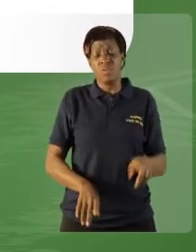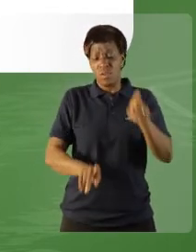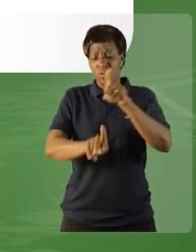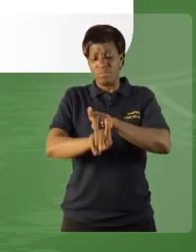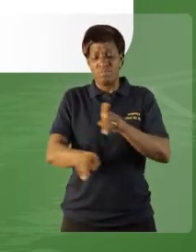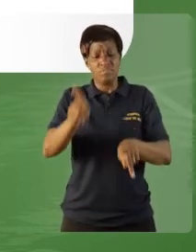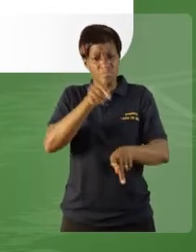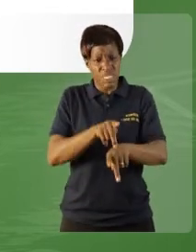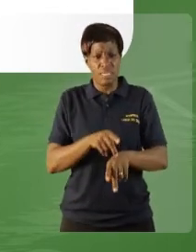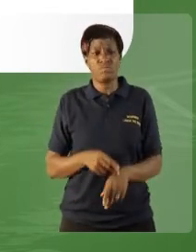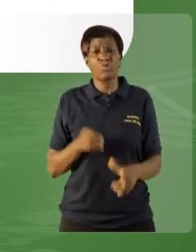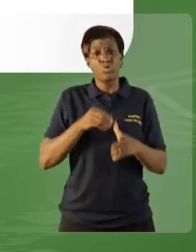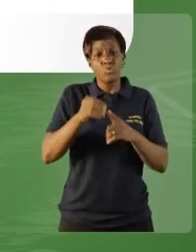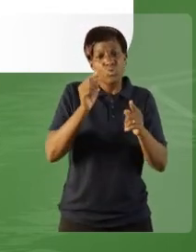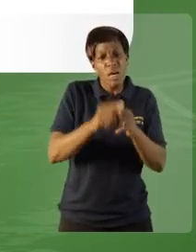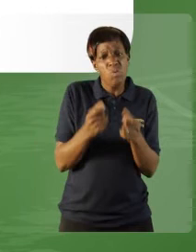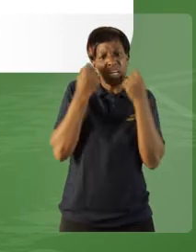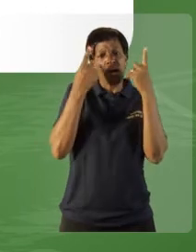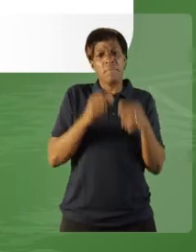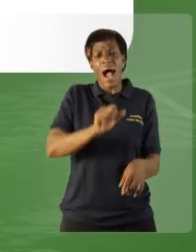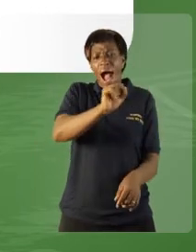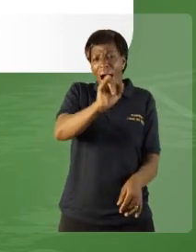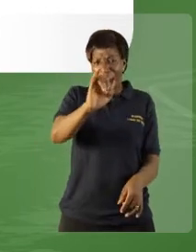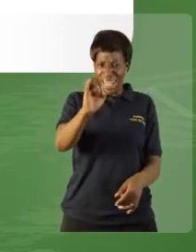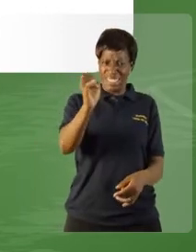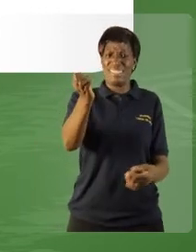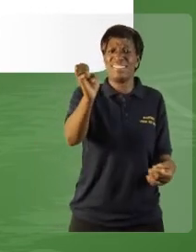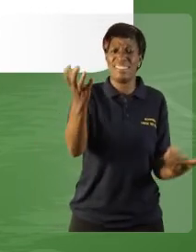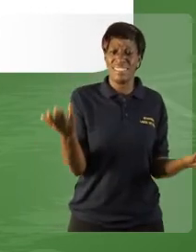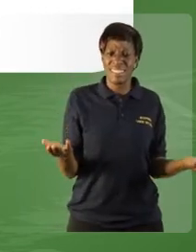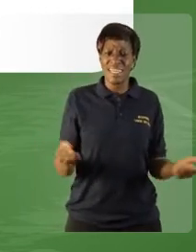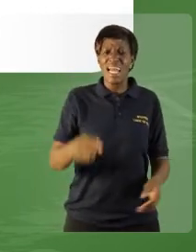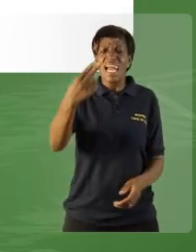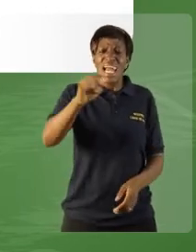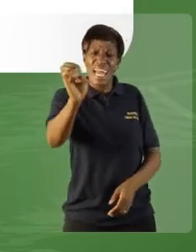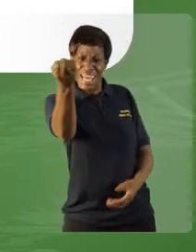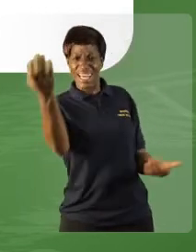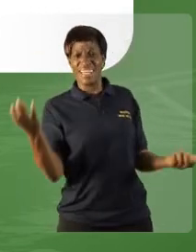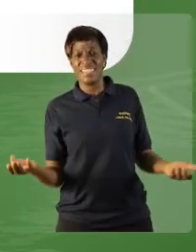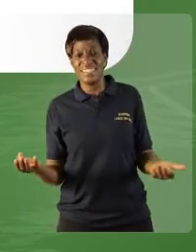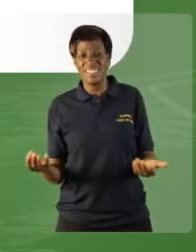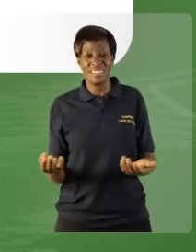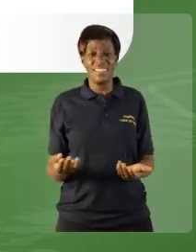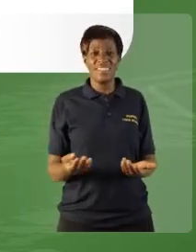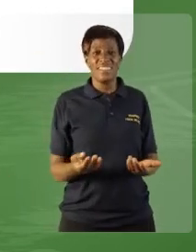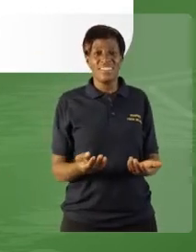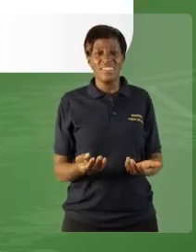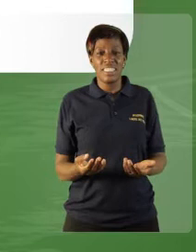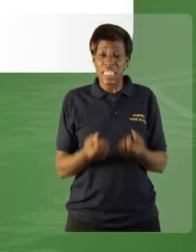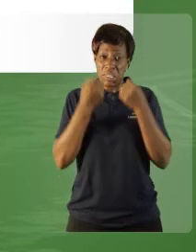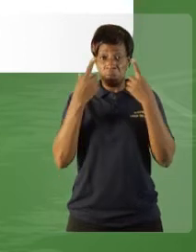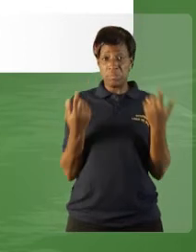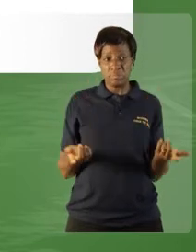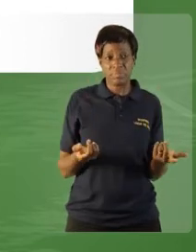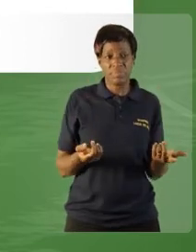les interjections, aïe, et. Vous voyez que dans le